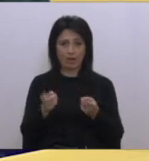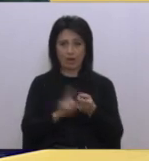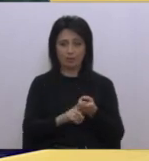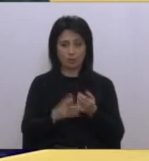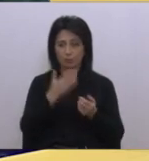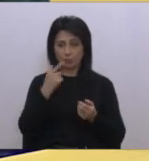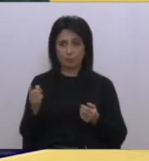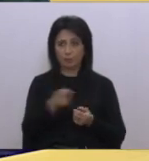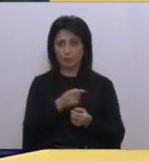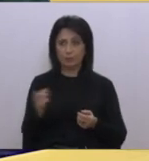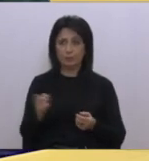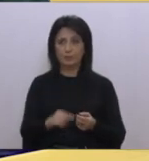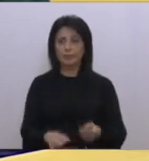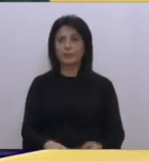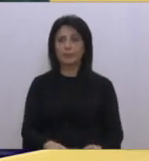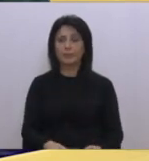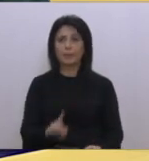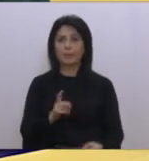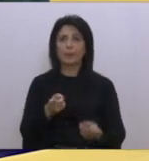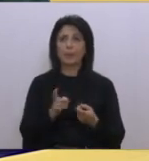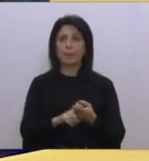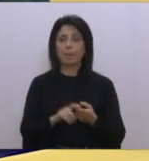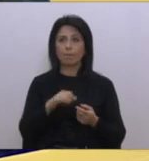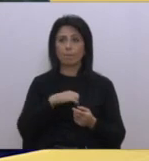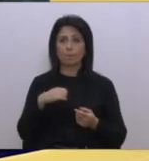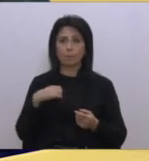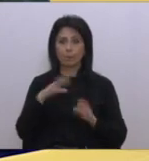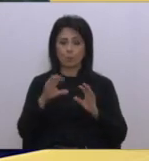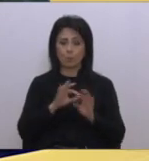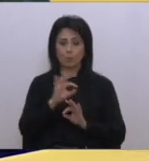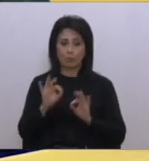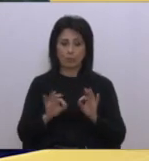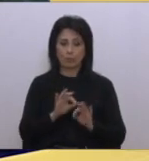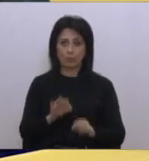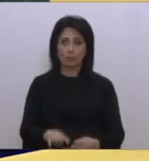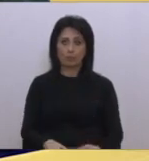არ არის ეს. რაც შეეხება თვითონ კანონპროექტის